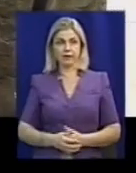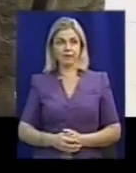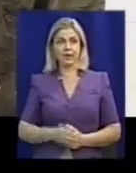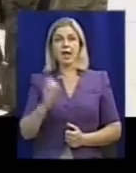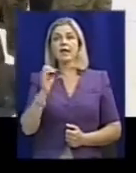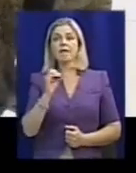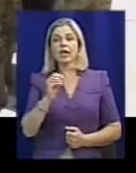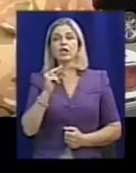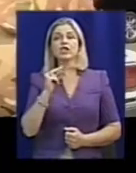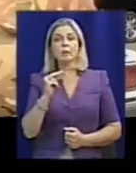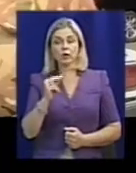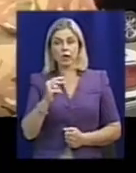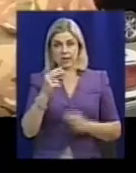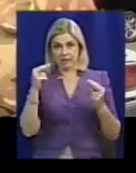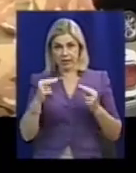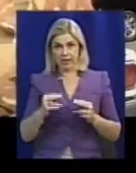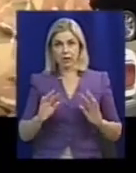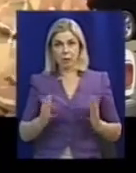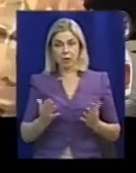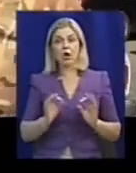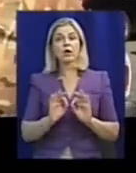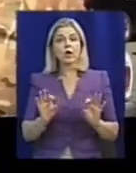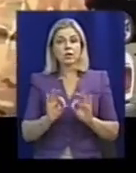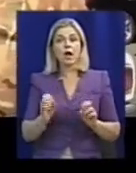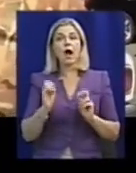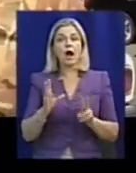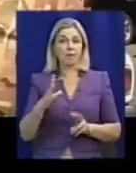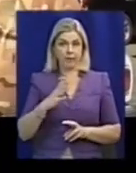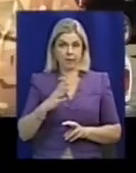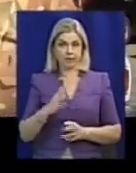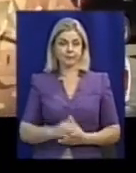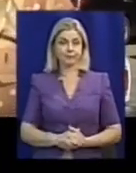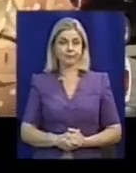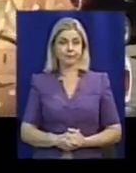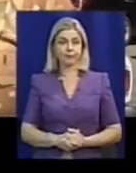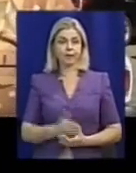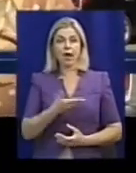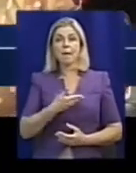Євген Чоботарьов – очевидець події. Розповідає, як все відбувалось.